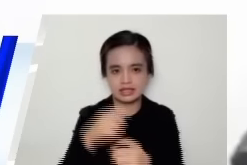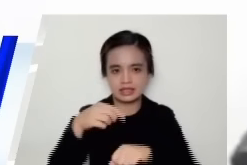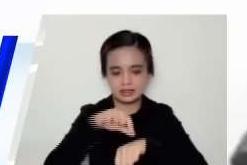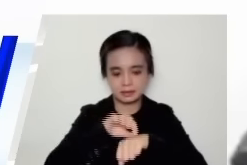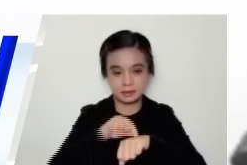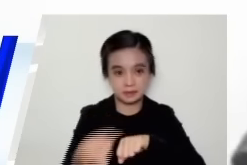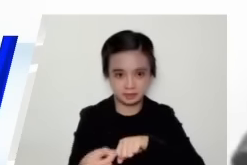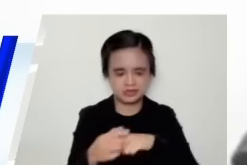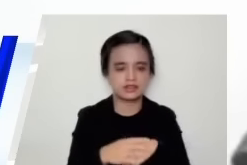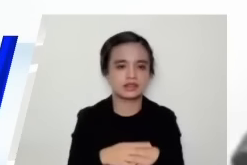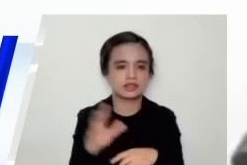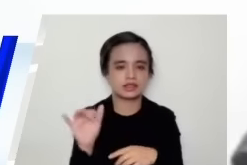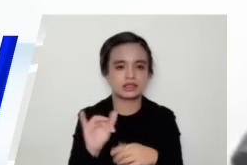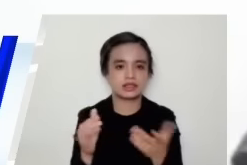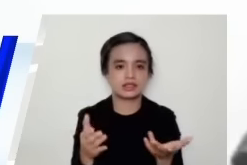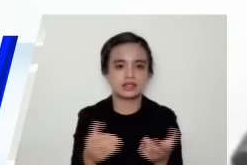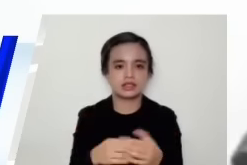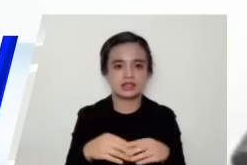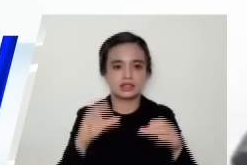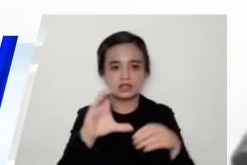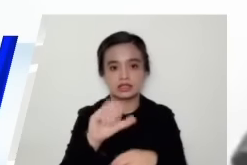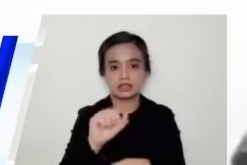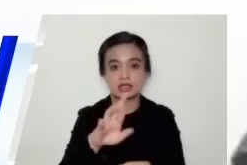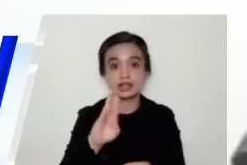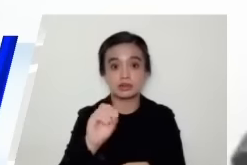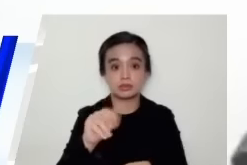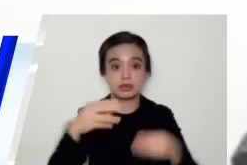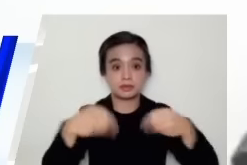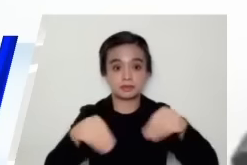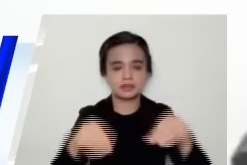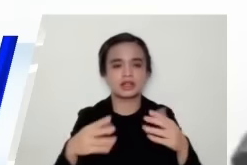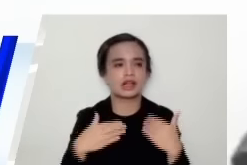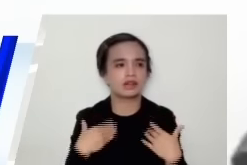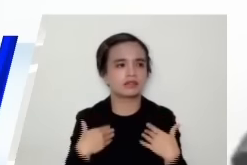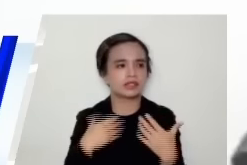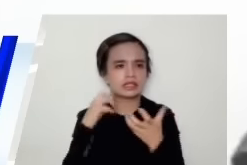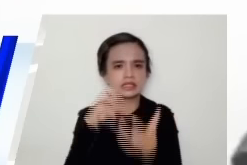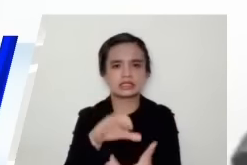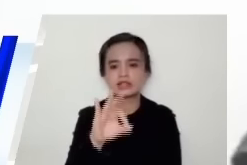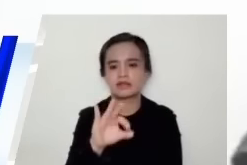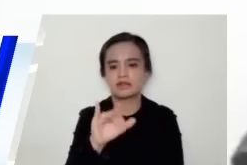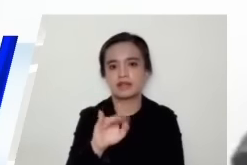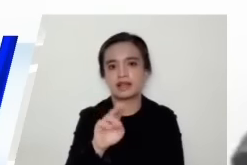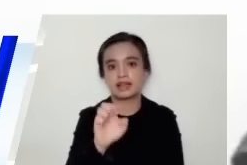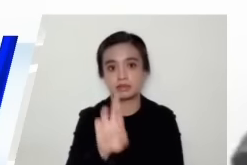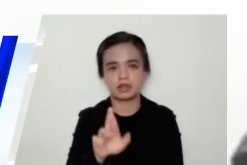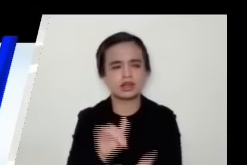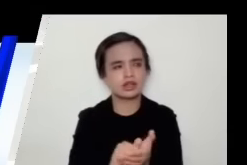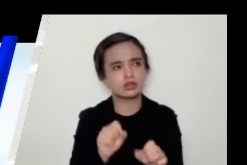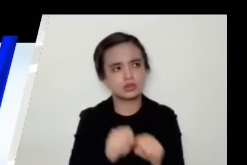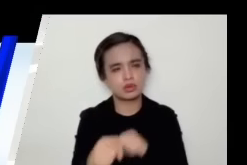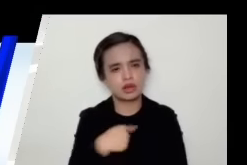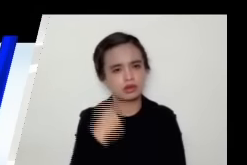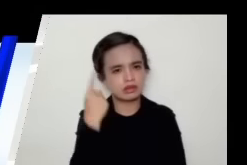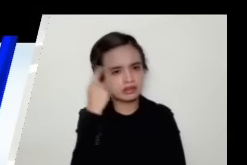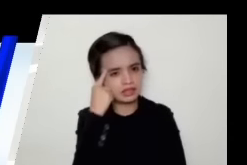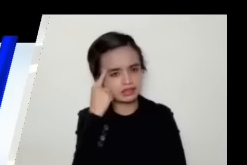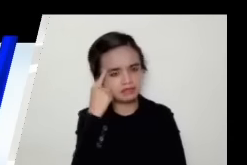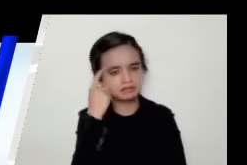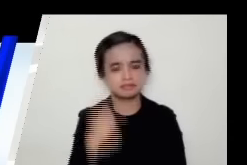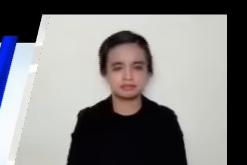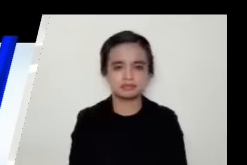Cebu City. Garlic peel is rich in fiber. So I was thinking maybe I can turn this into sheets. Matapos